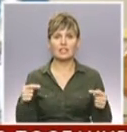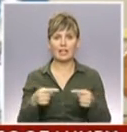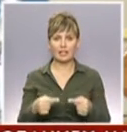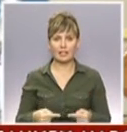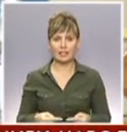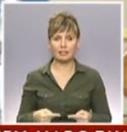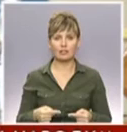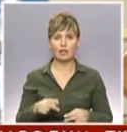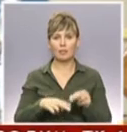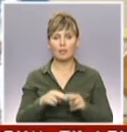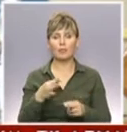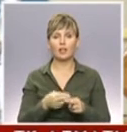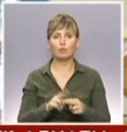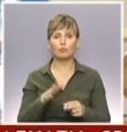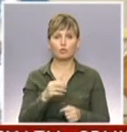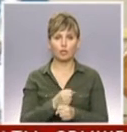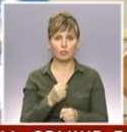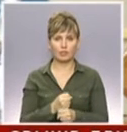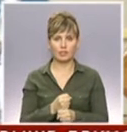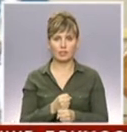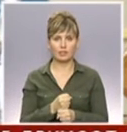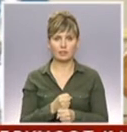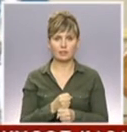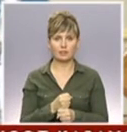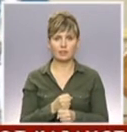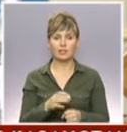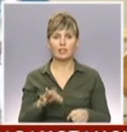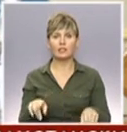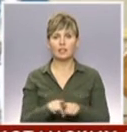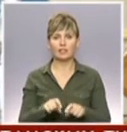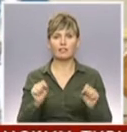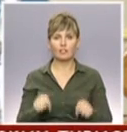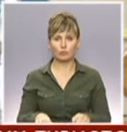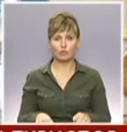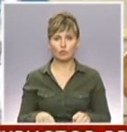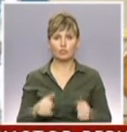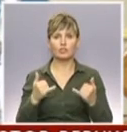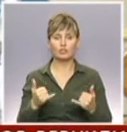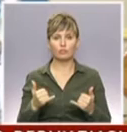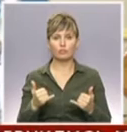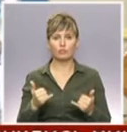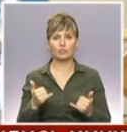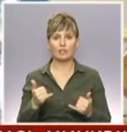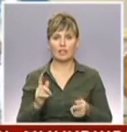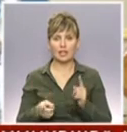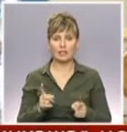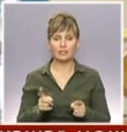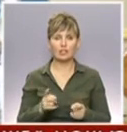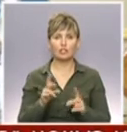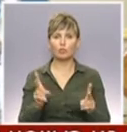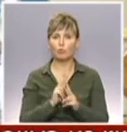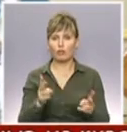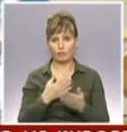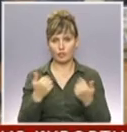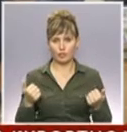конкретные объекты, по которым будут работать. Вот таких возможностей в сегодняшних реалиях ни у кого